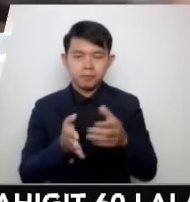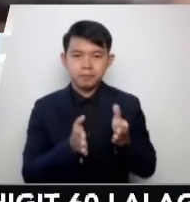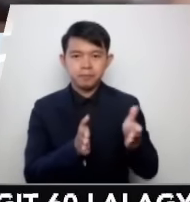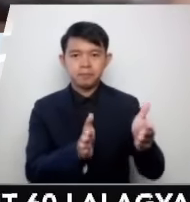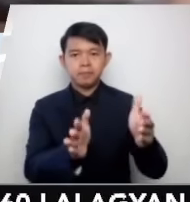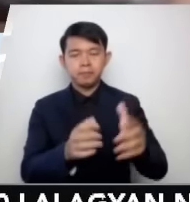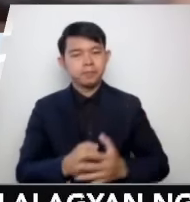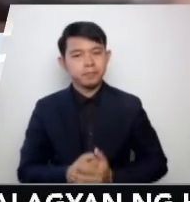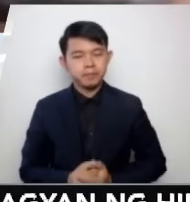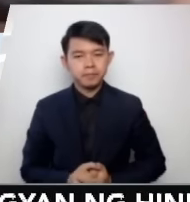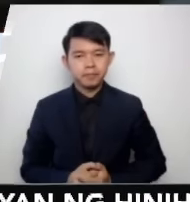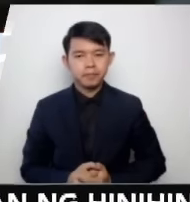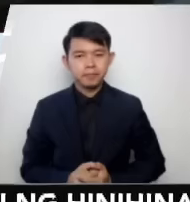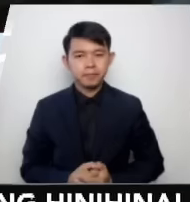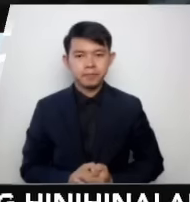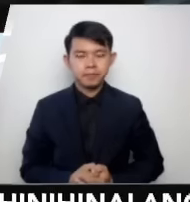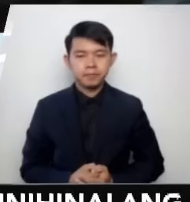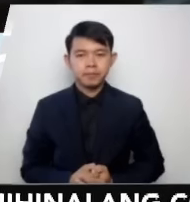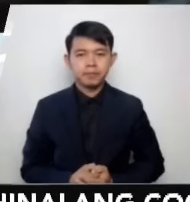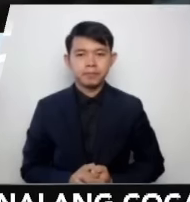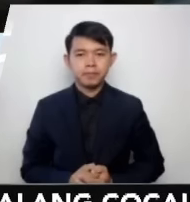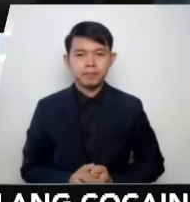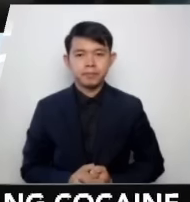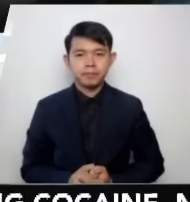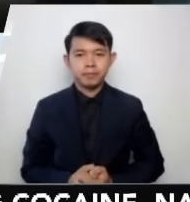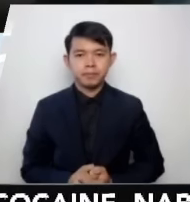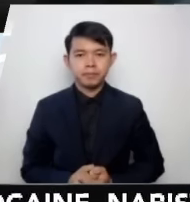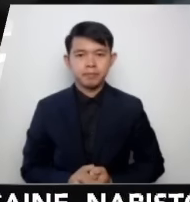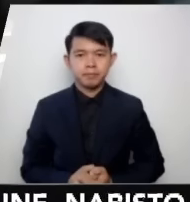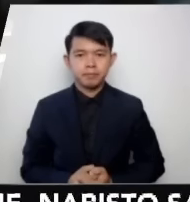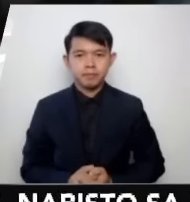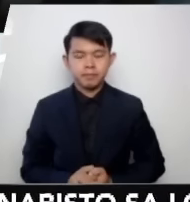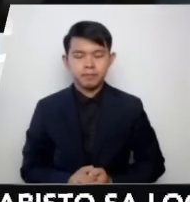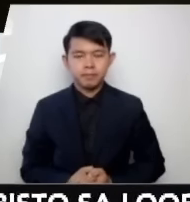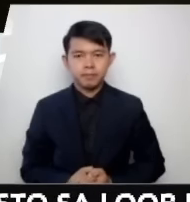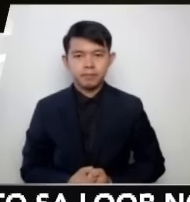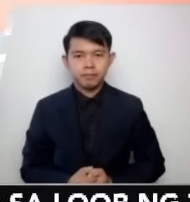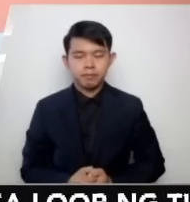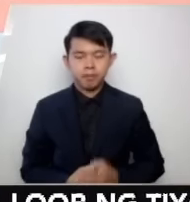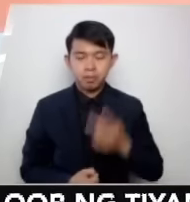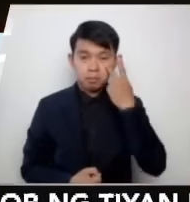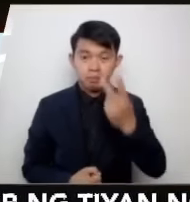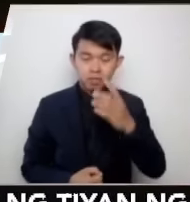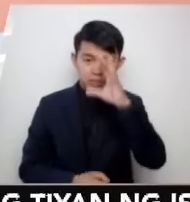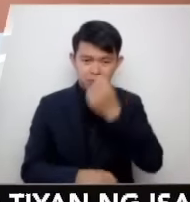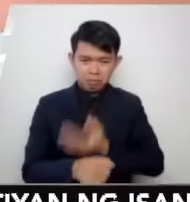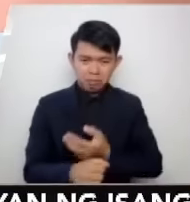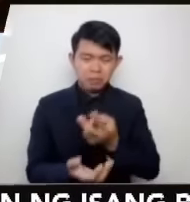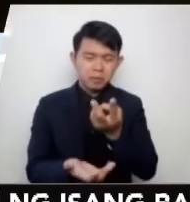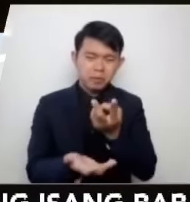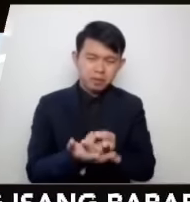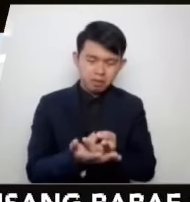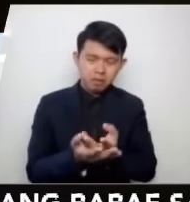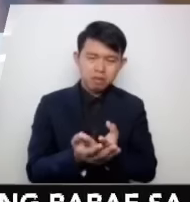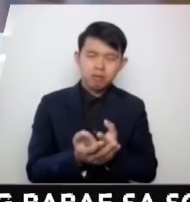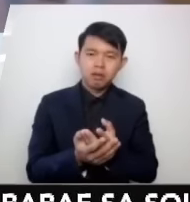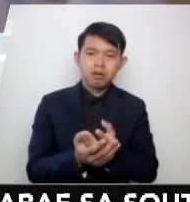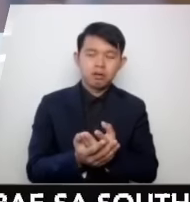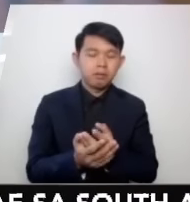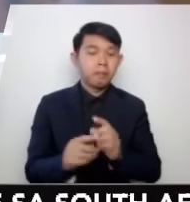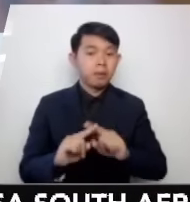square na ako ng laman. Doble raw ang sakit nang masilayan niya ang anak na nakahandusay at wala pa umanong rumisponde.